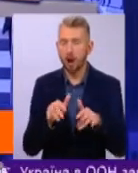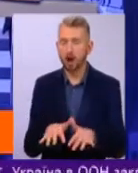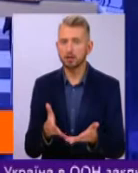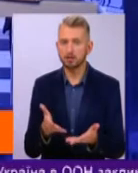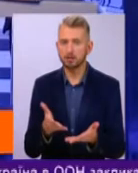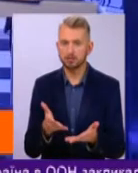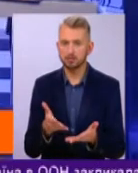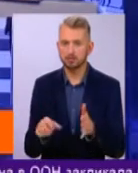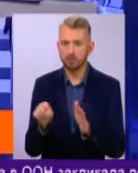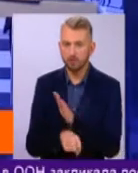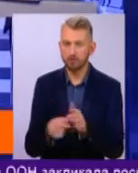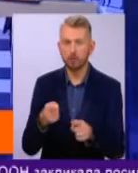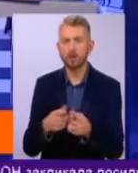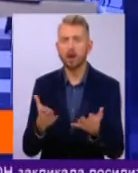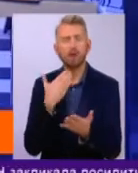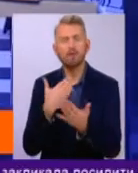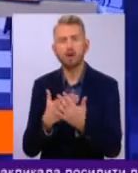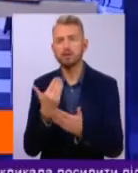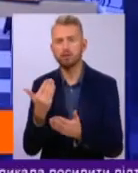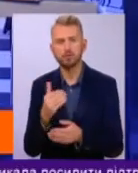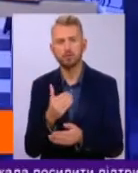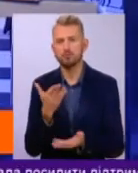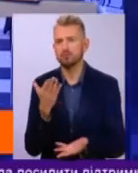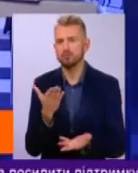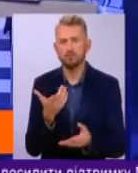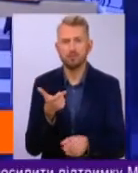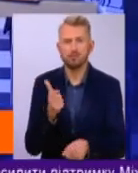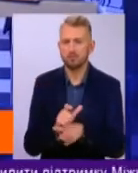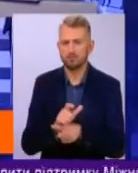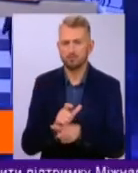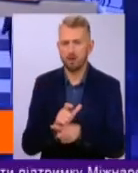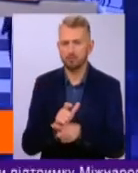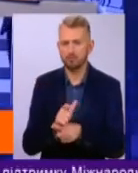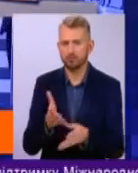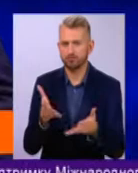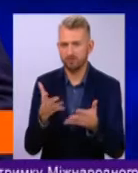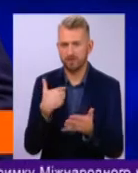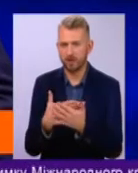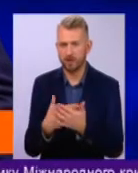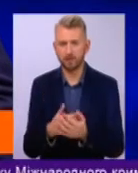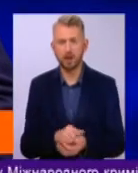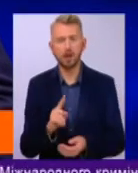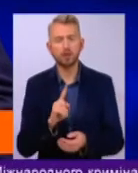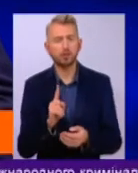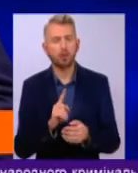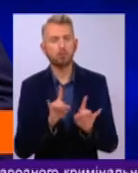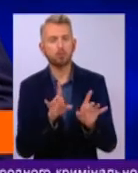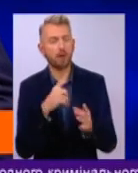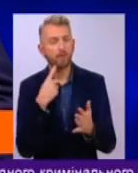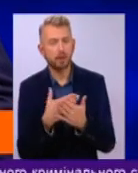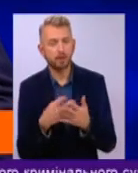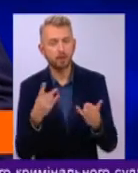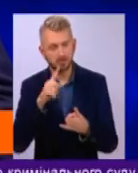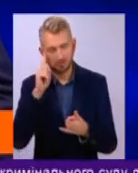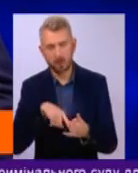Це яка версія, на вашу думку, найімовірніше? Ви знаєте, для того, щоб викладати версії, треба володіти